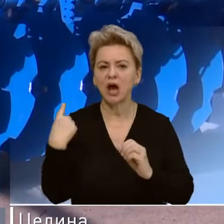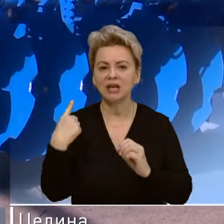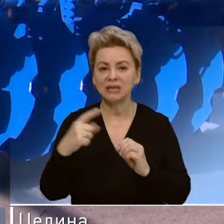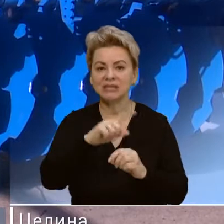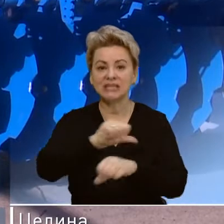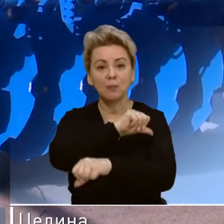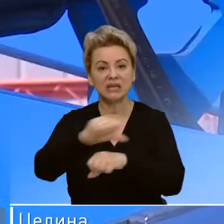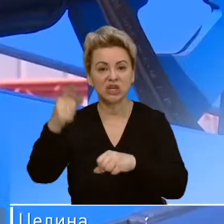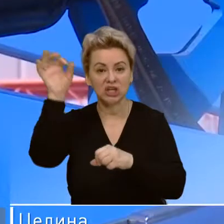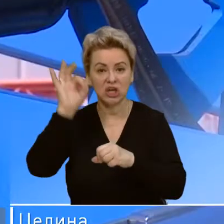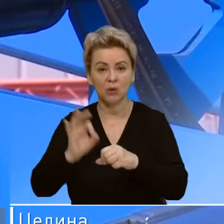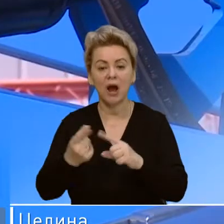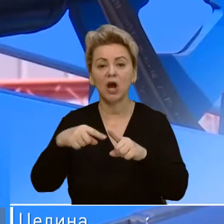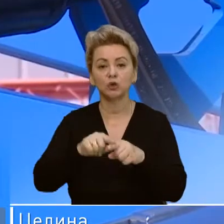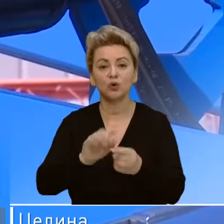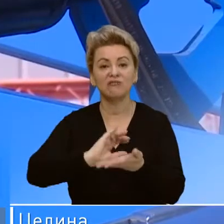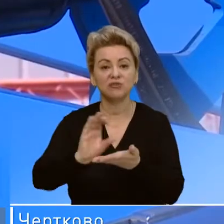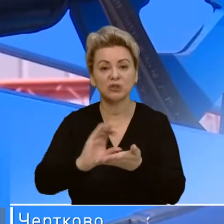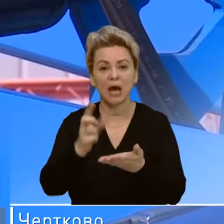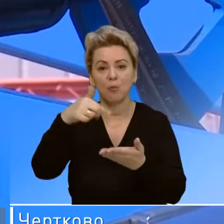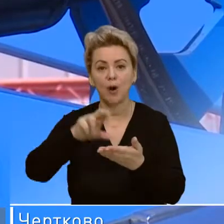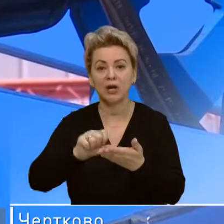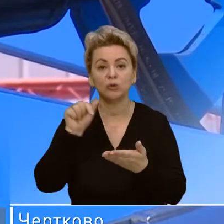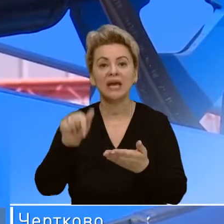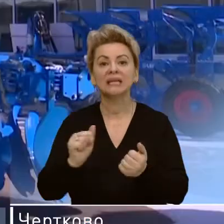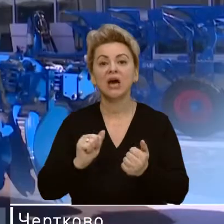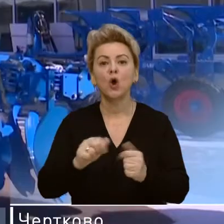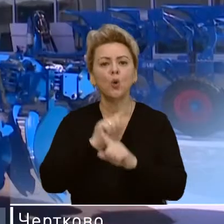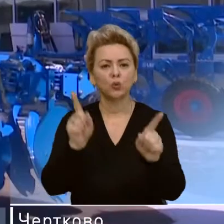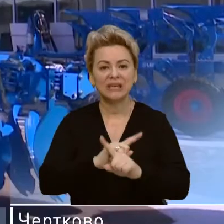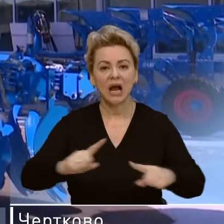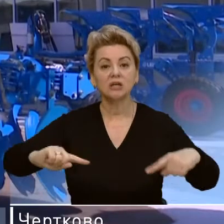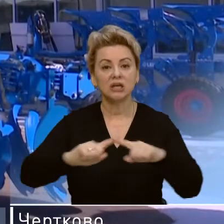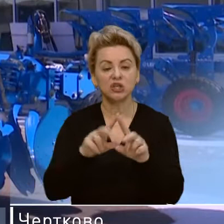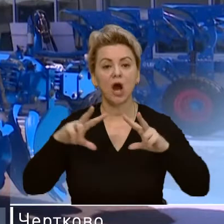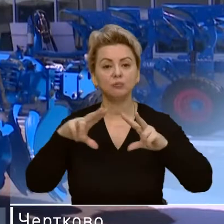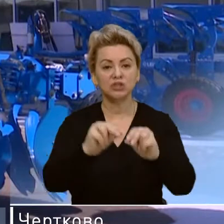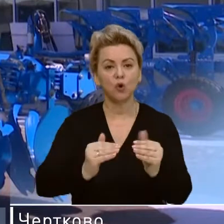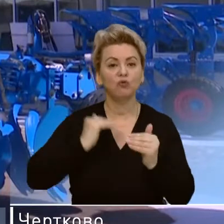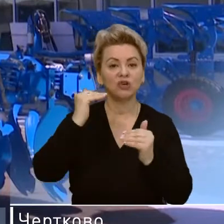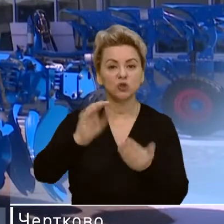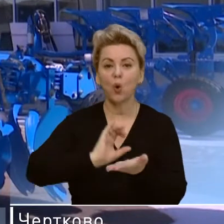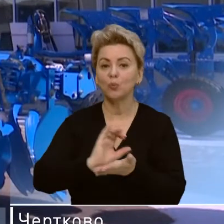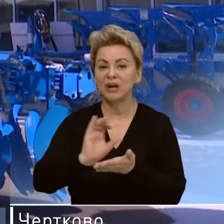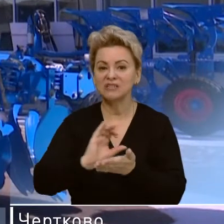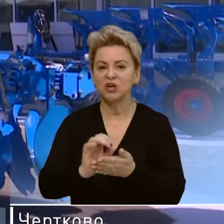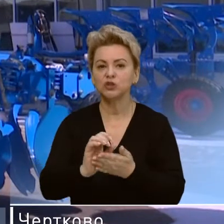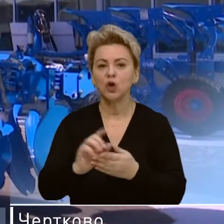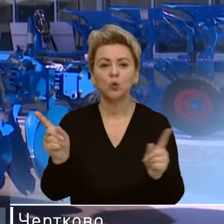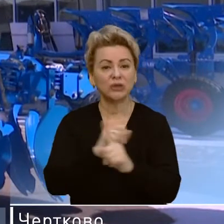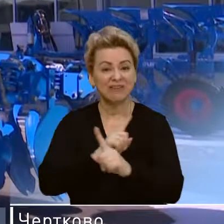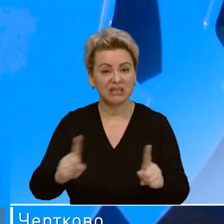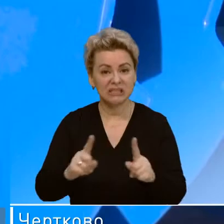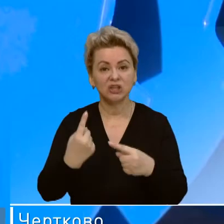за пределами Германии, кто выпускает этот вид «Барон» вне родного завода. Уникальная технология обеспечивает высокую производительность и